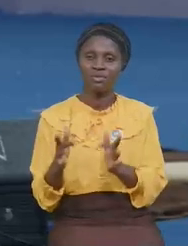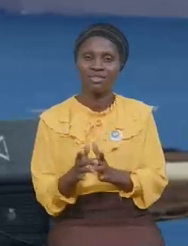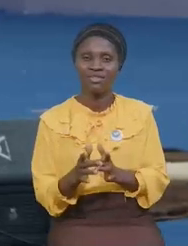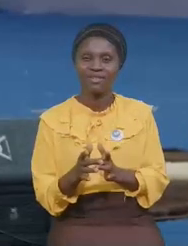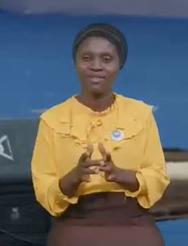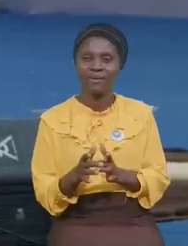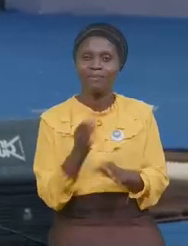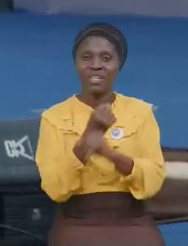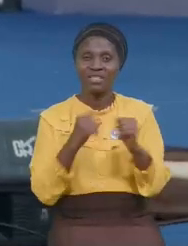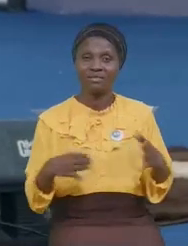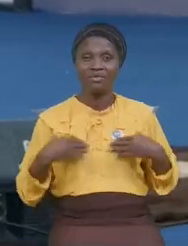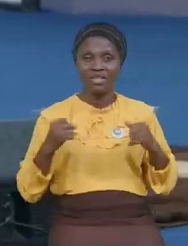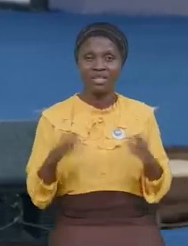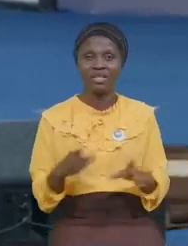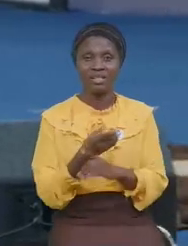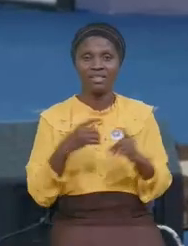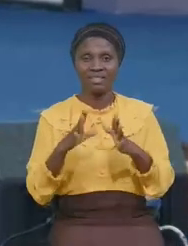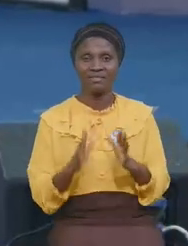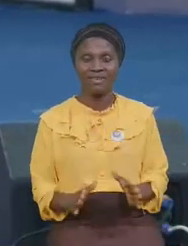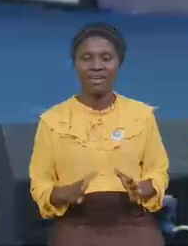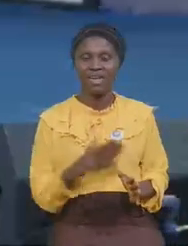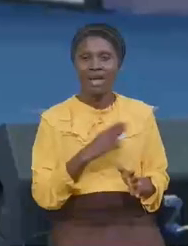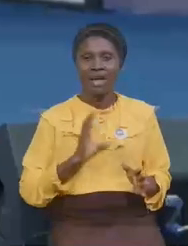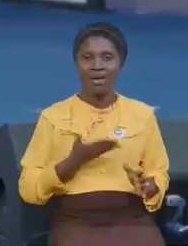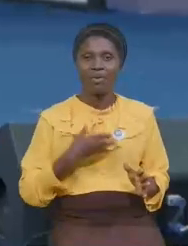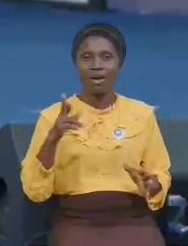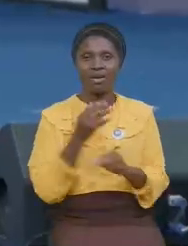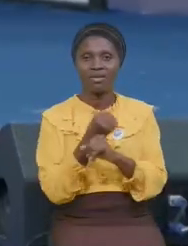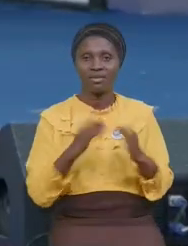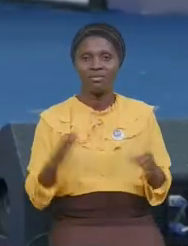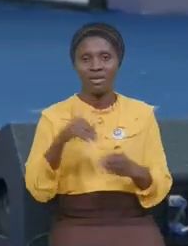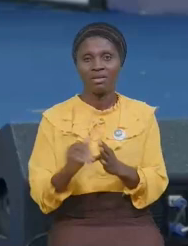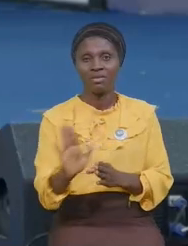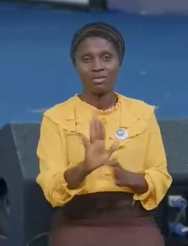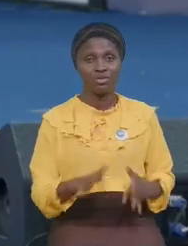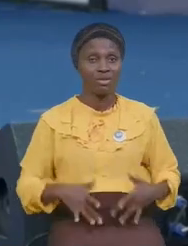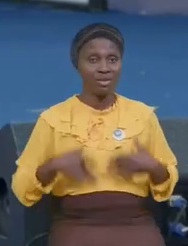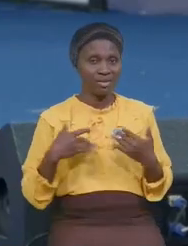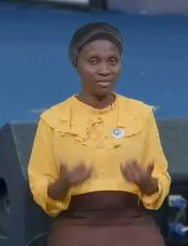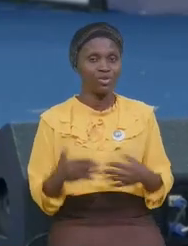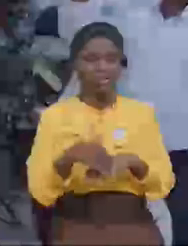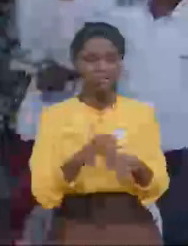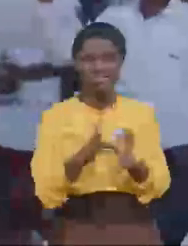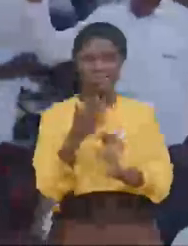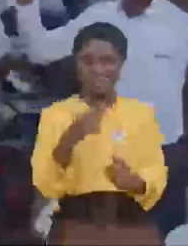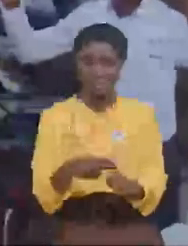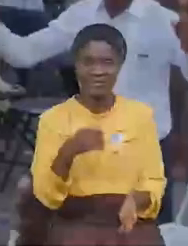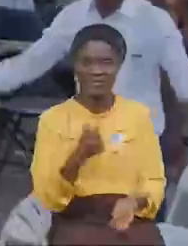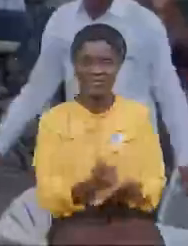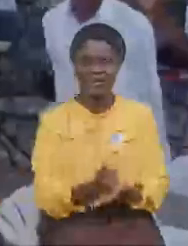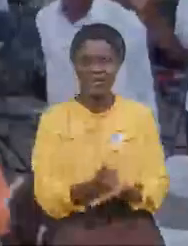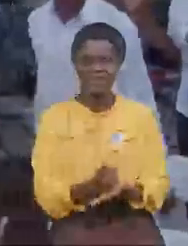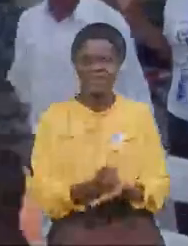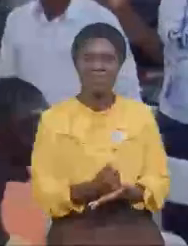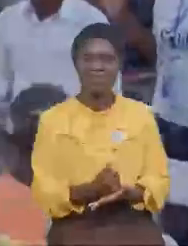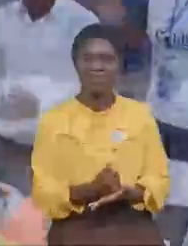Que le Seigneur élève, exalte le nom de Jésus, notre Sauveur, notre Rédempteur,